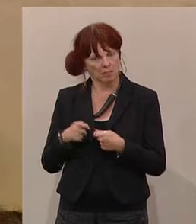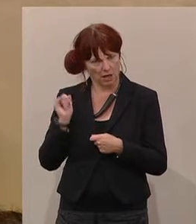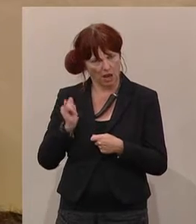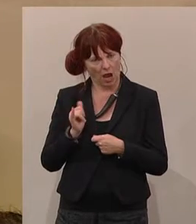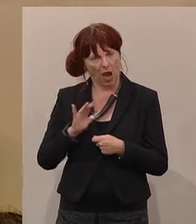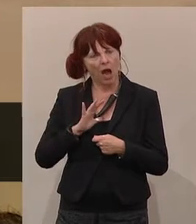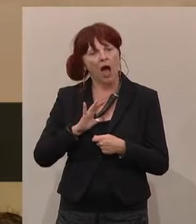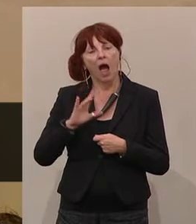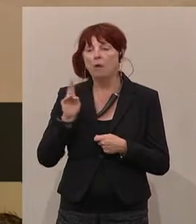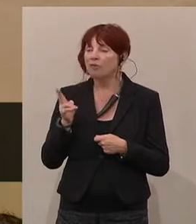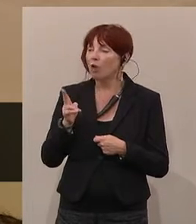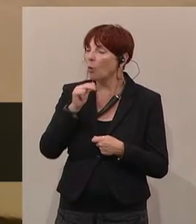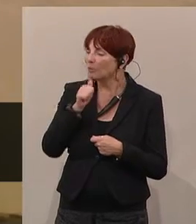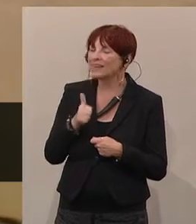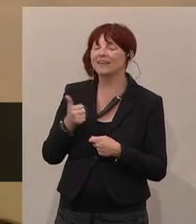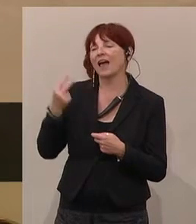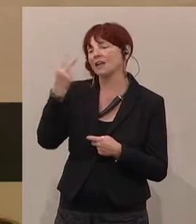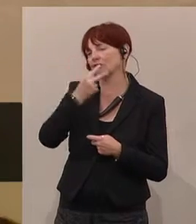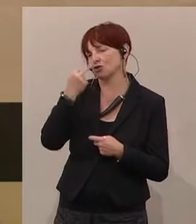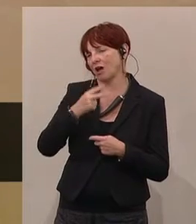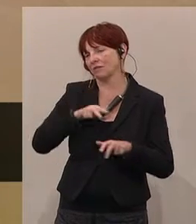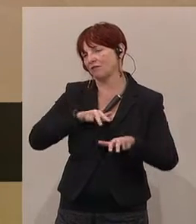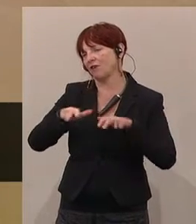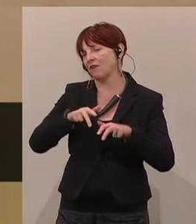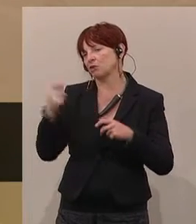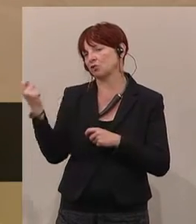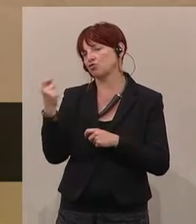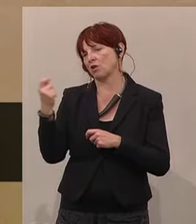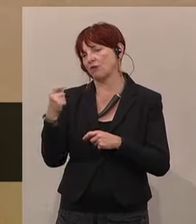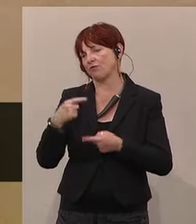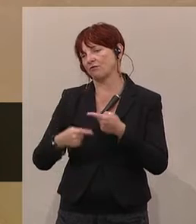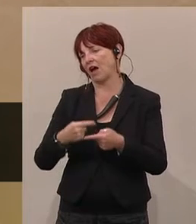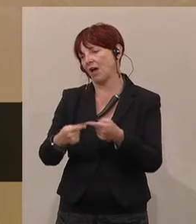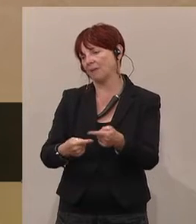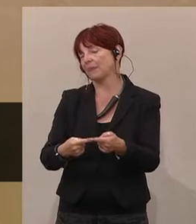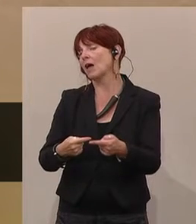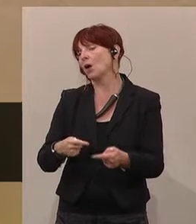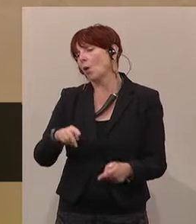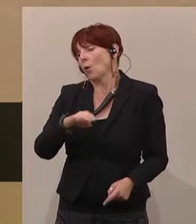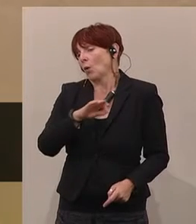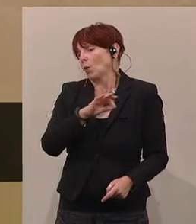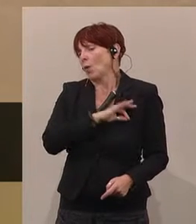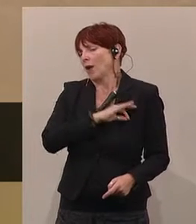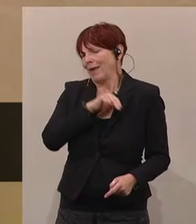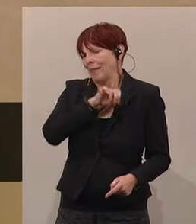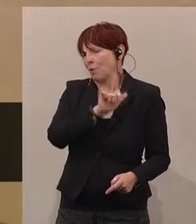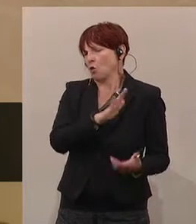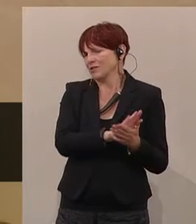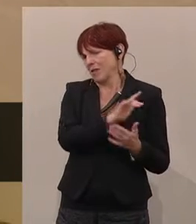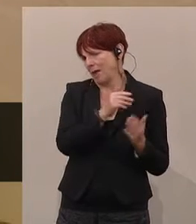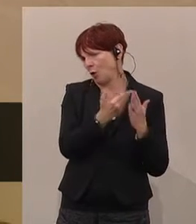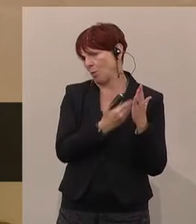Sache nicht zustimmen werden im Zusammenhang mit dem Verwaltungsstrafverfahren, sind natürlich die Argumente, die der Kollege Noll hier angesprochen hat. Und Herr Kollege Stephan, wenn Sie